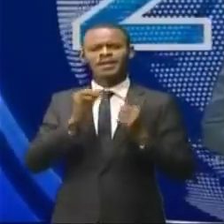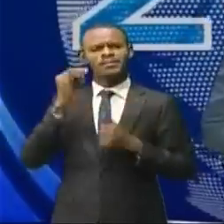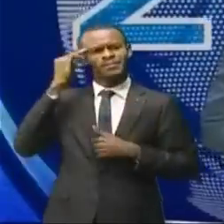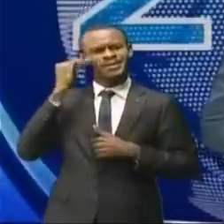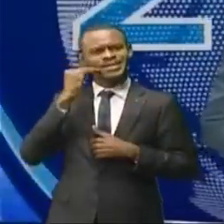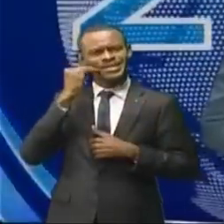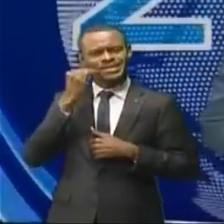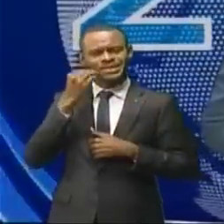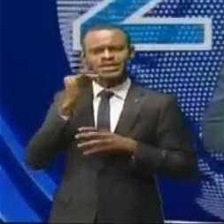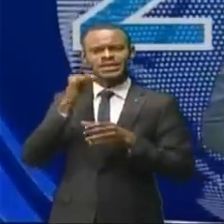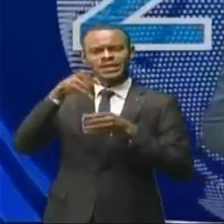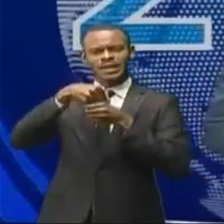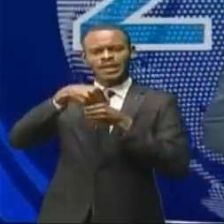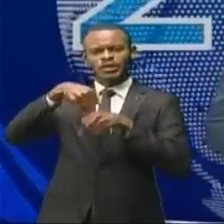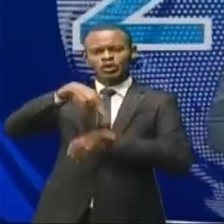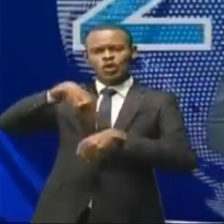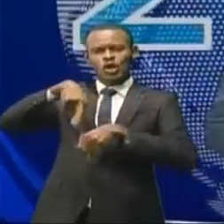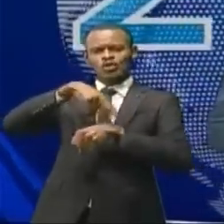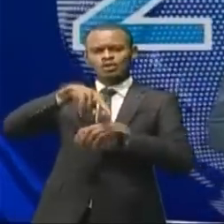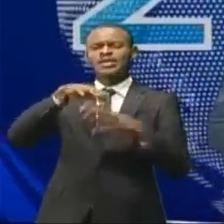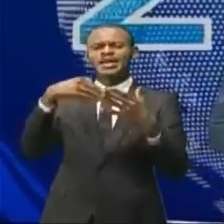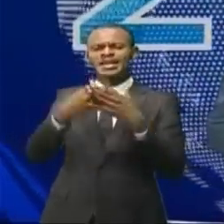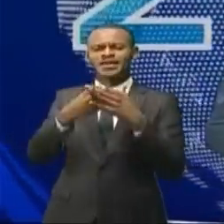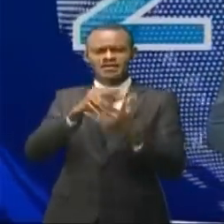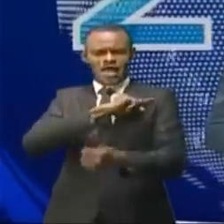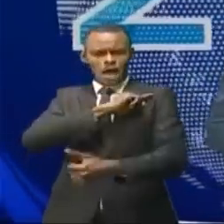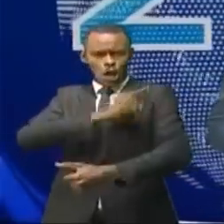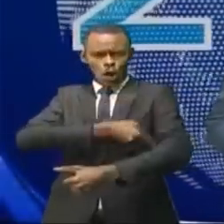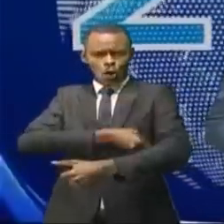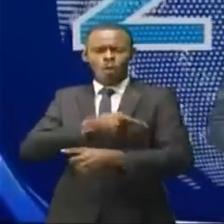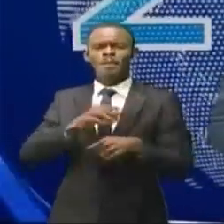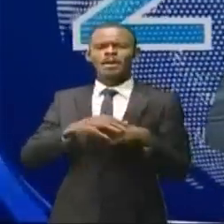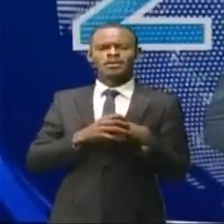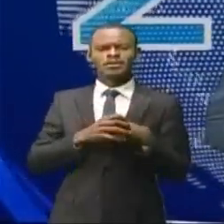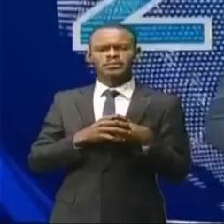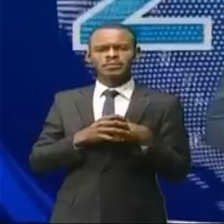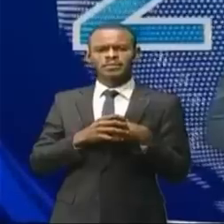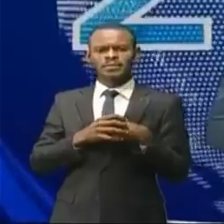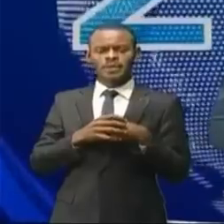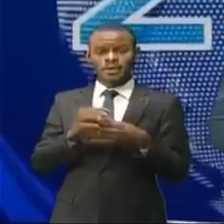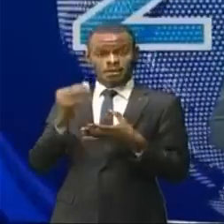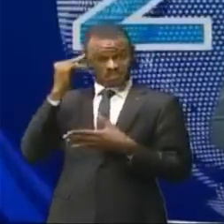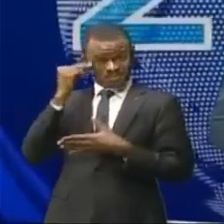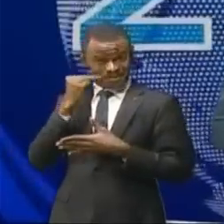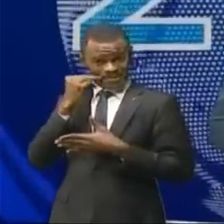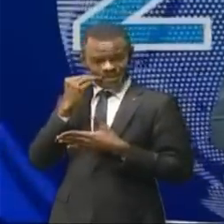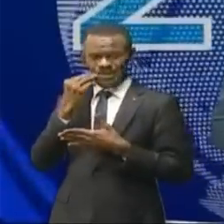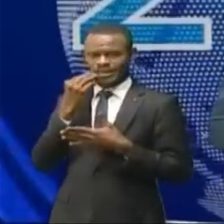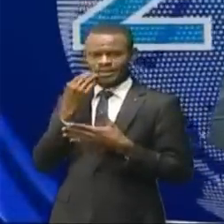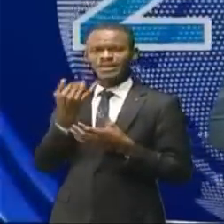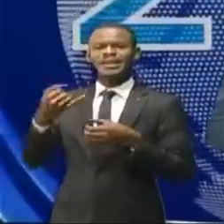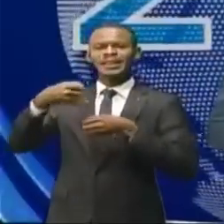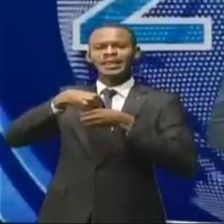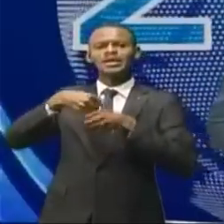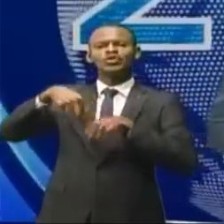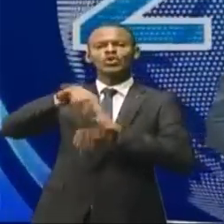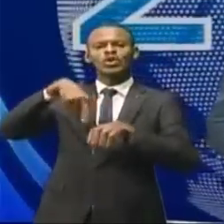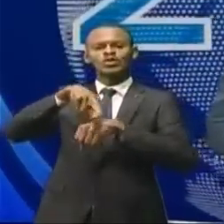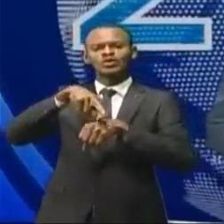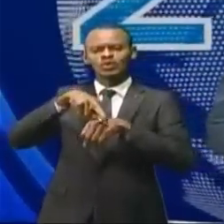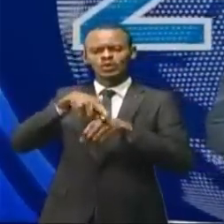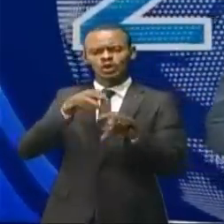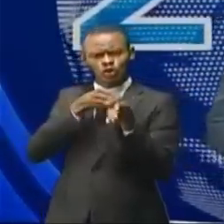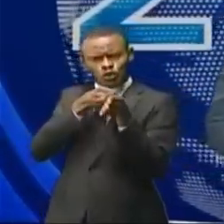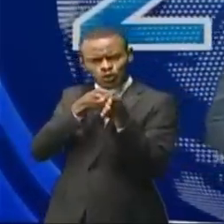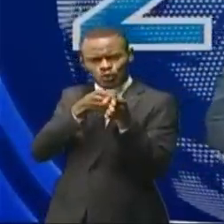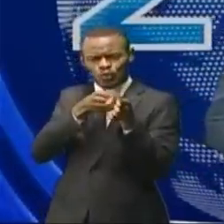Goma dans la province du Nord qui vous ont dit passe Moussa niam aussi s'y est rendu dans le cadre du processus en cours engagé par le gouvernement